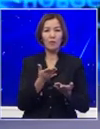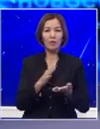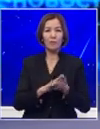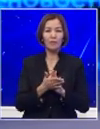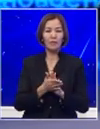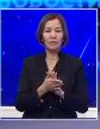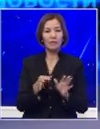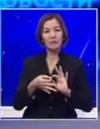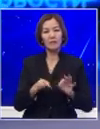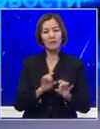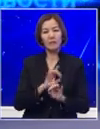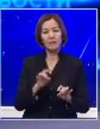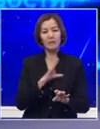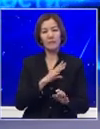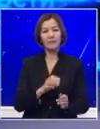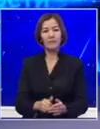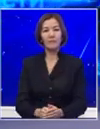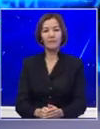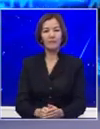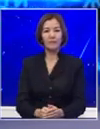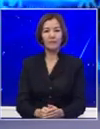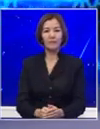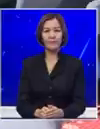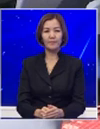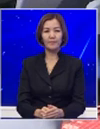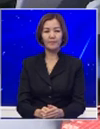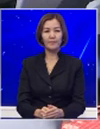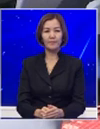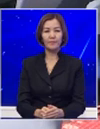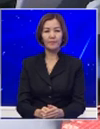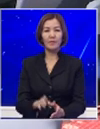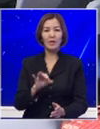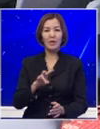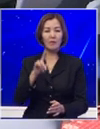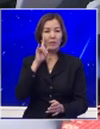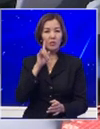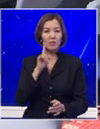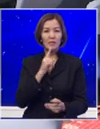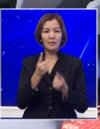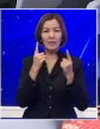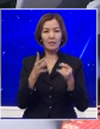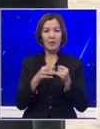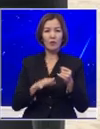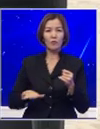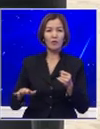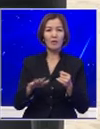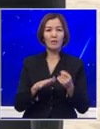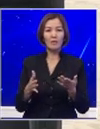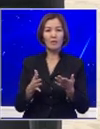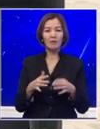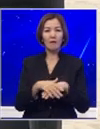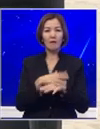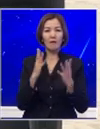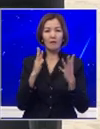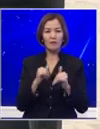бағдарымен бет алысын бағамдады. Тілшін тыңдалық. Еңбекші Қазақ облыстағы ірі аудан болып саналады. Сәйкесінше халық саны